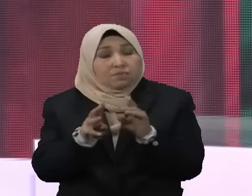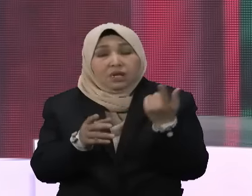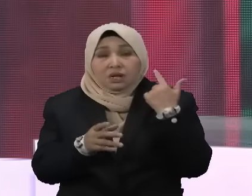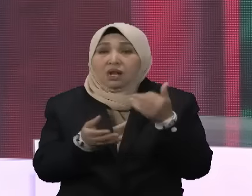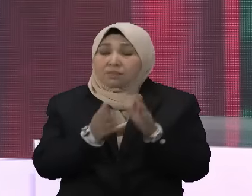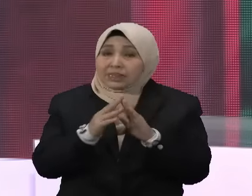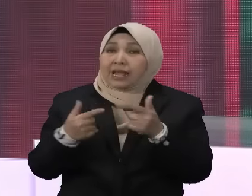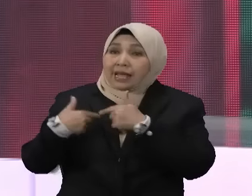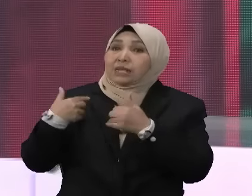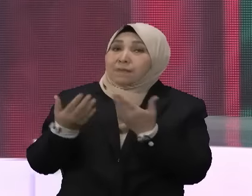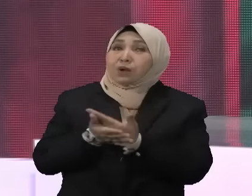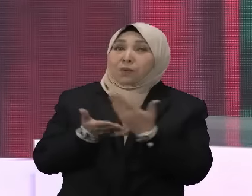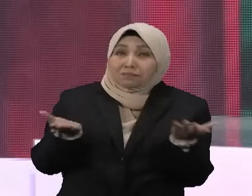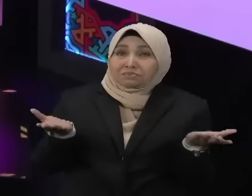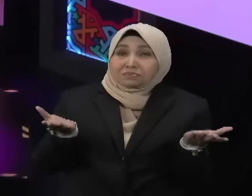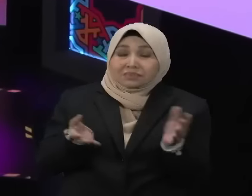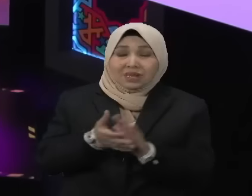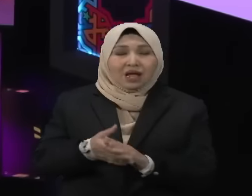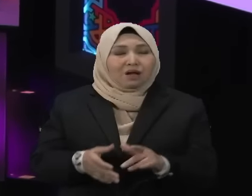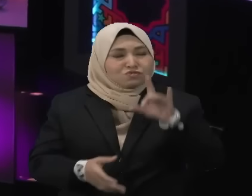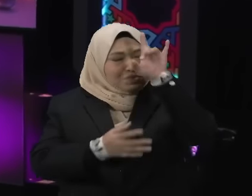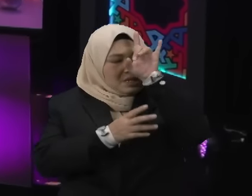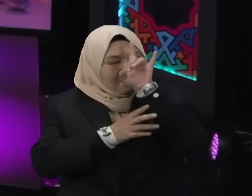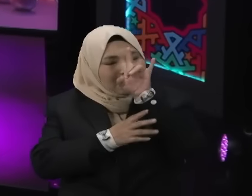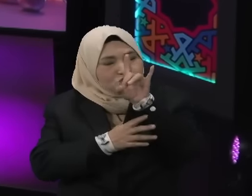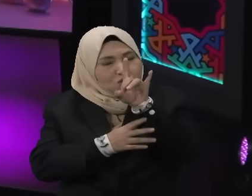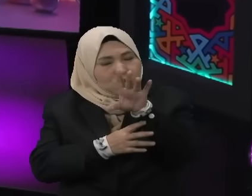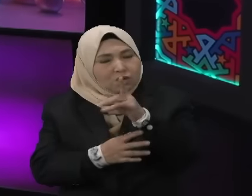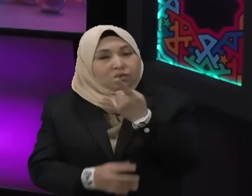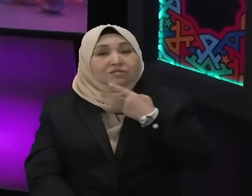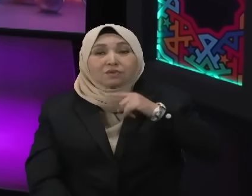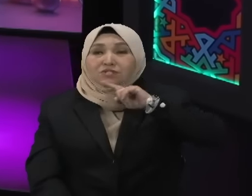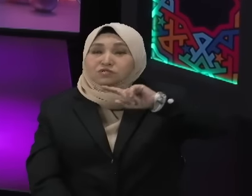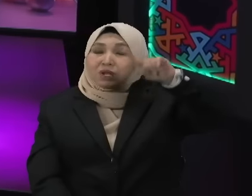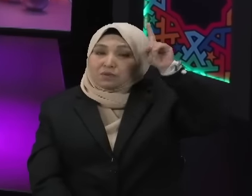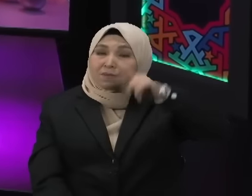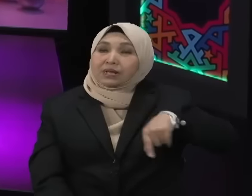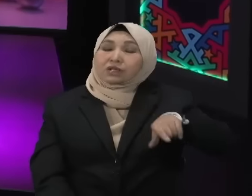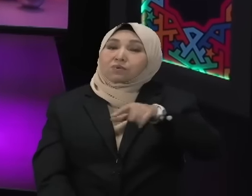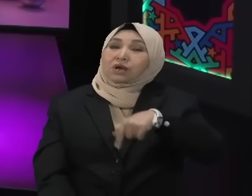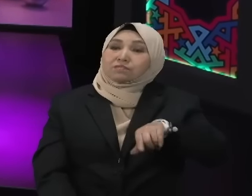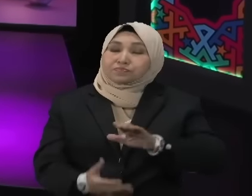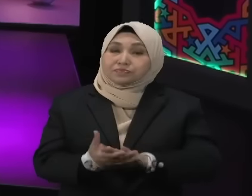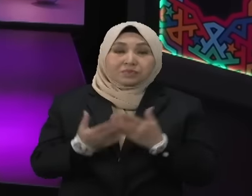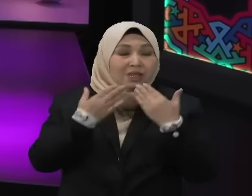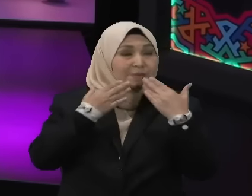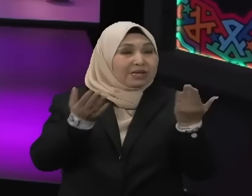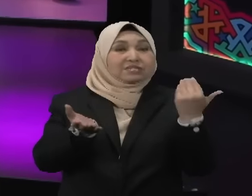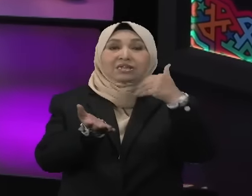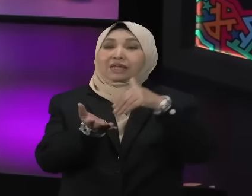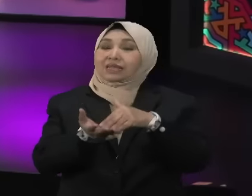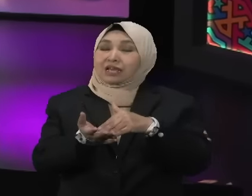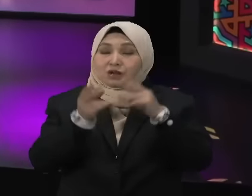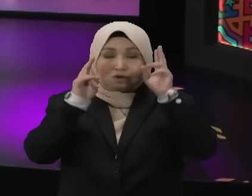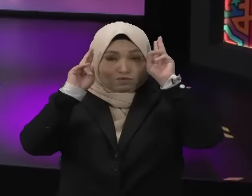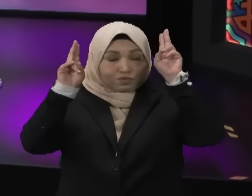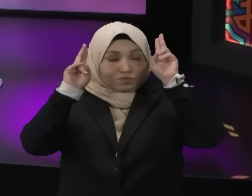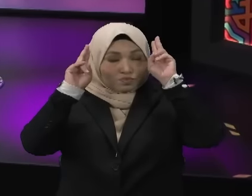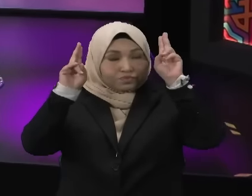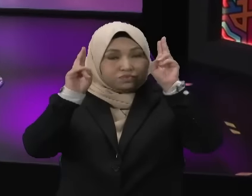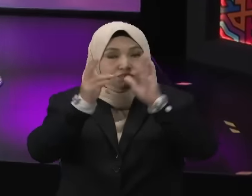baru. Sila. Okay, auzubillahi minasyaitan rajim. Bismillahirrahmanirrahim. Terima kasih sekali lagi Fadil Ustaz